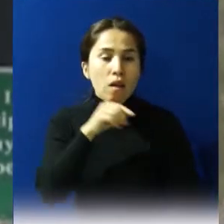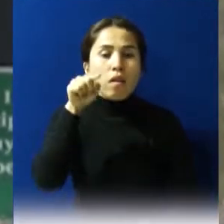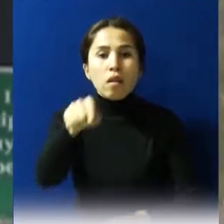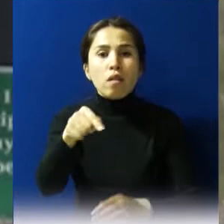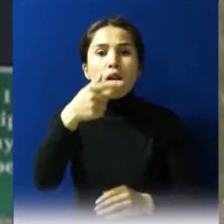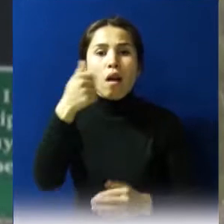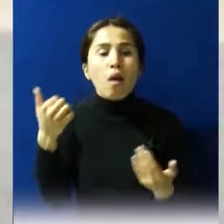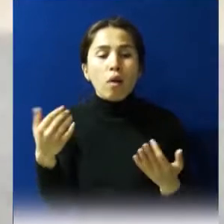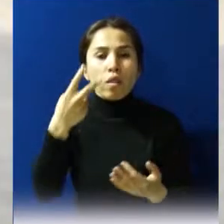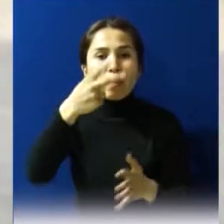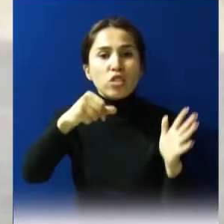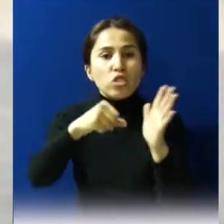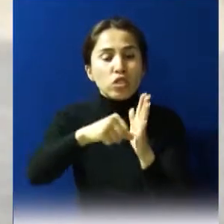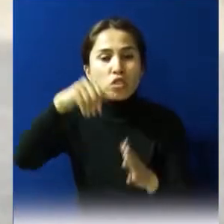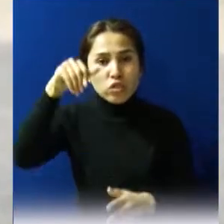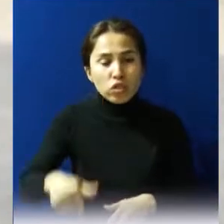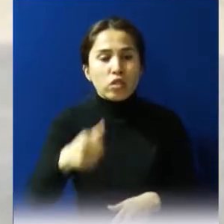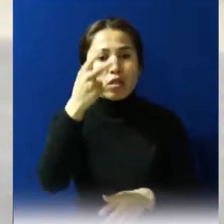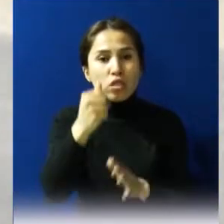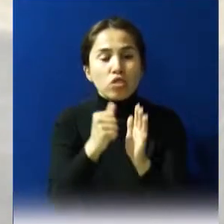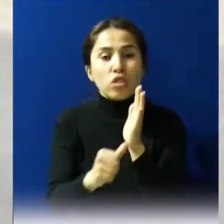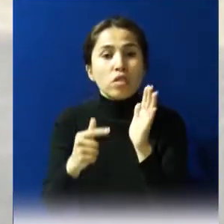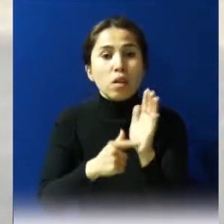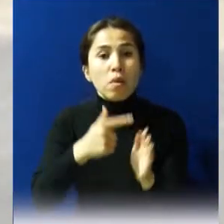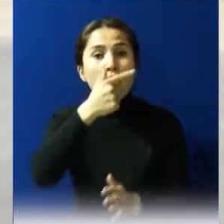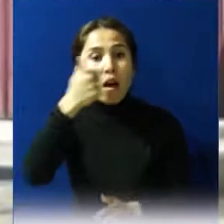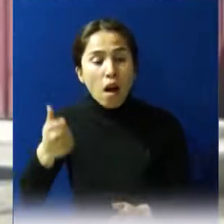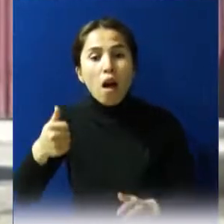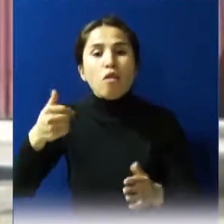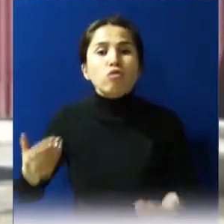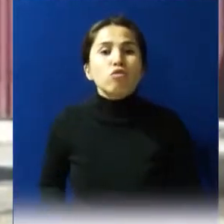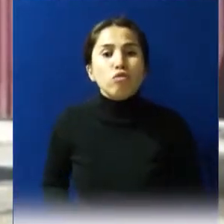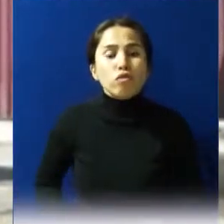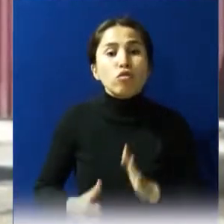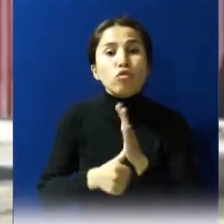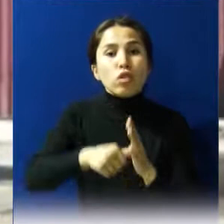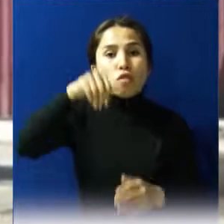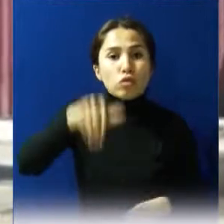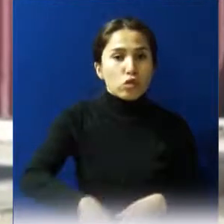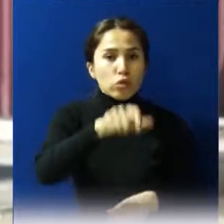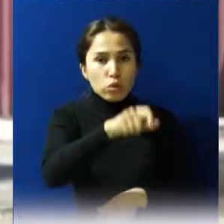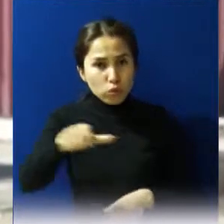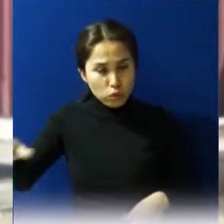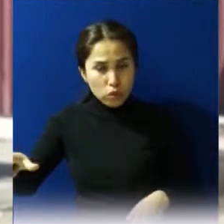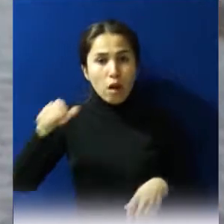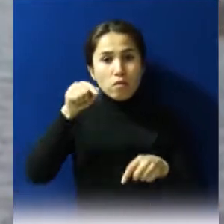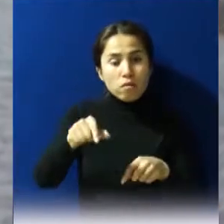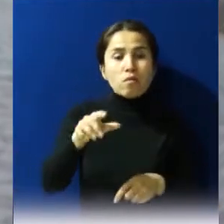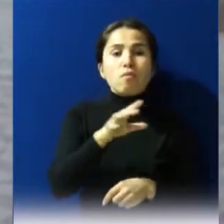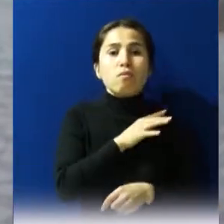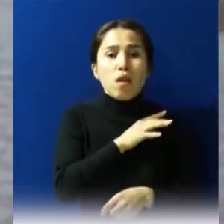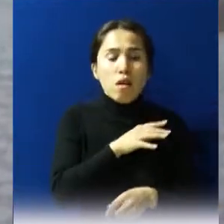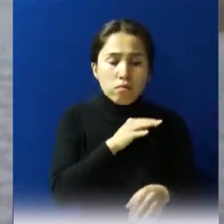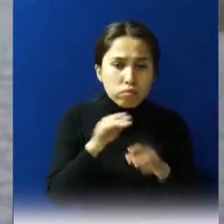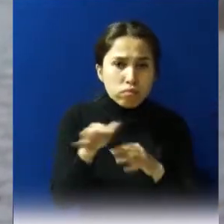округов Шуйского района. Общая площадь его составляет 26 376 гектаров, проживает около 6 тысяч человек.